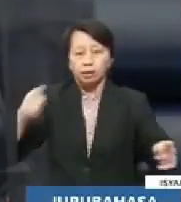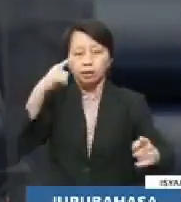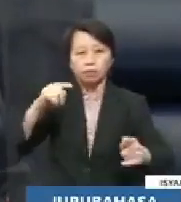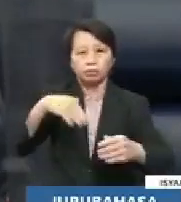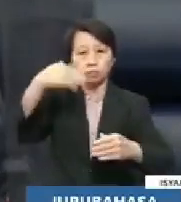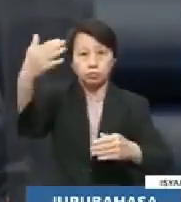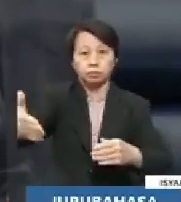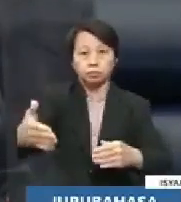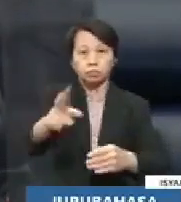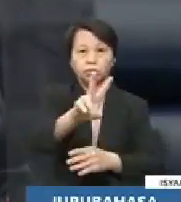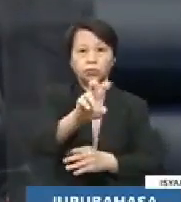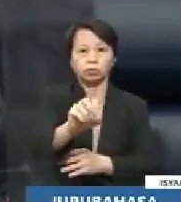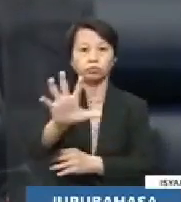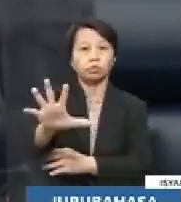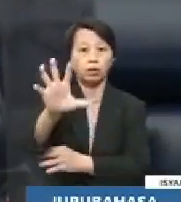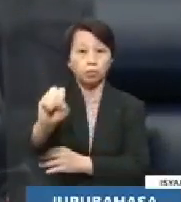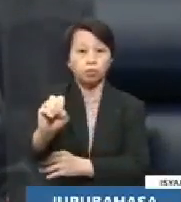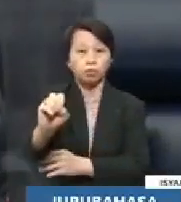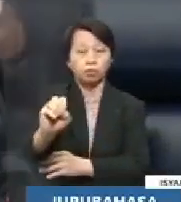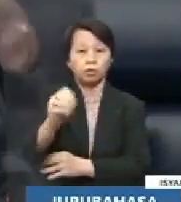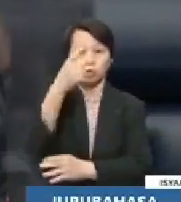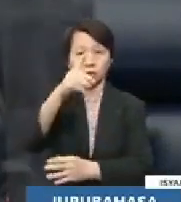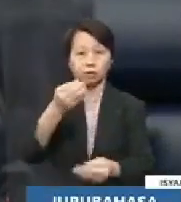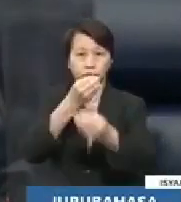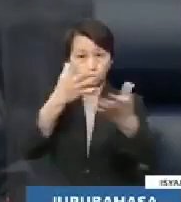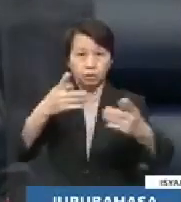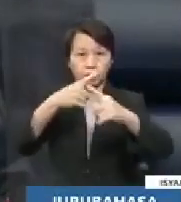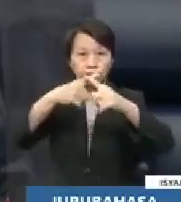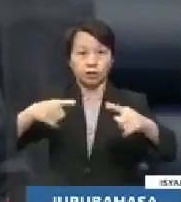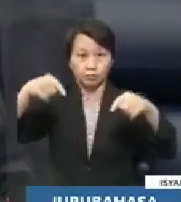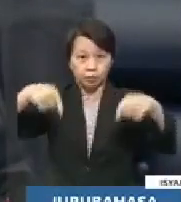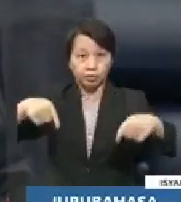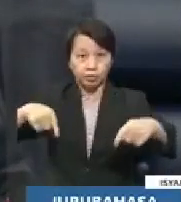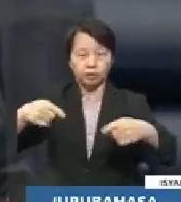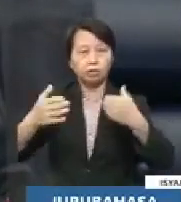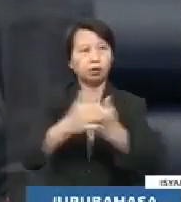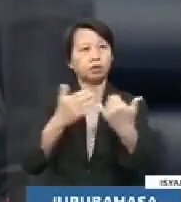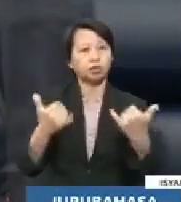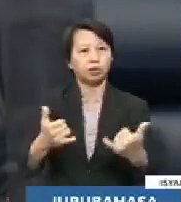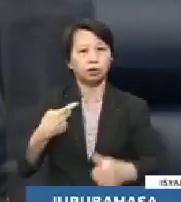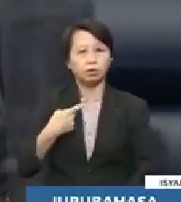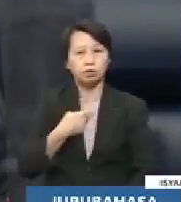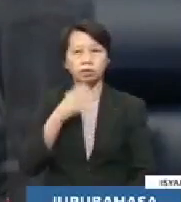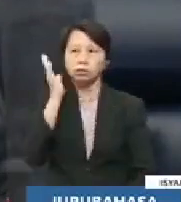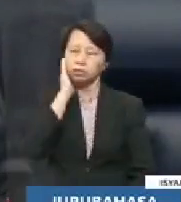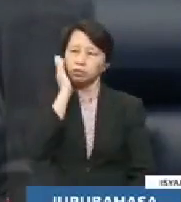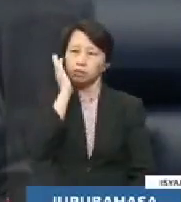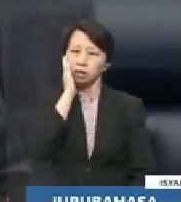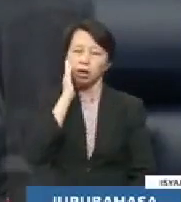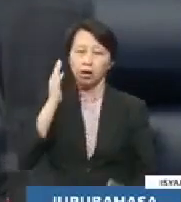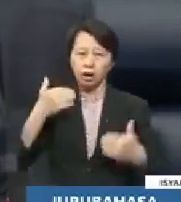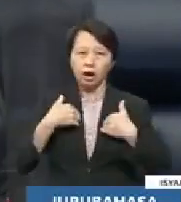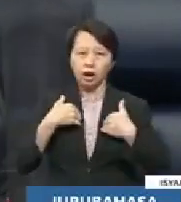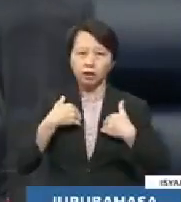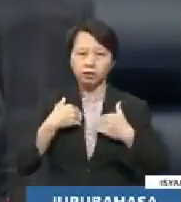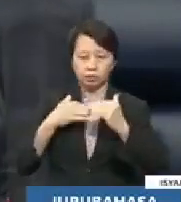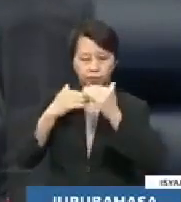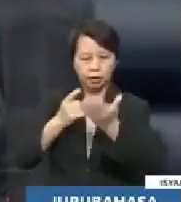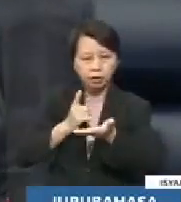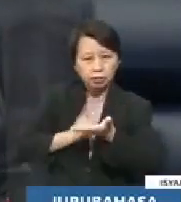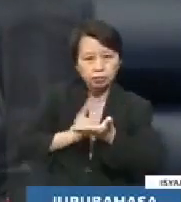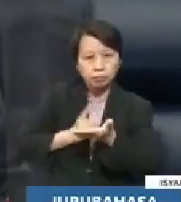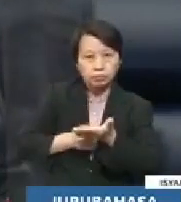untuk next Zero kita 2050 jadi oleh untuk makluman dewayu Mulyo hingga saat Nikita dipahamkan bahwa hanya dia DPK